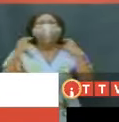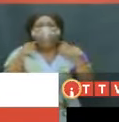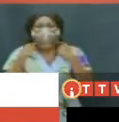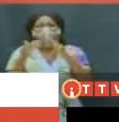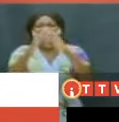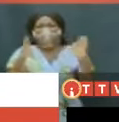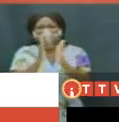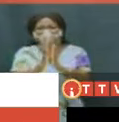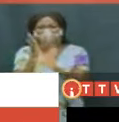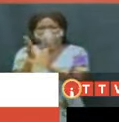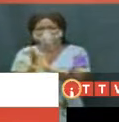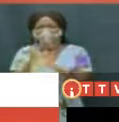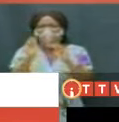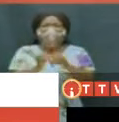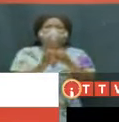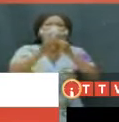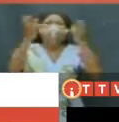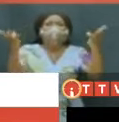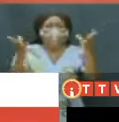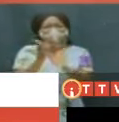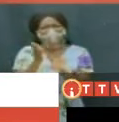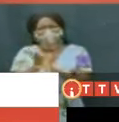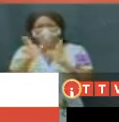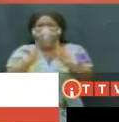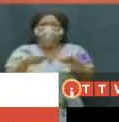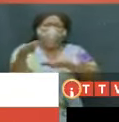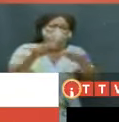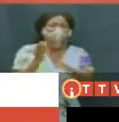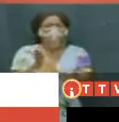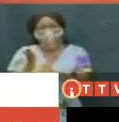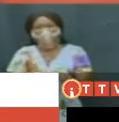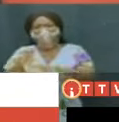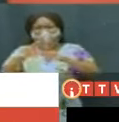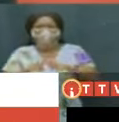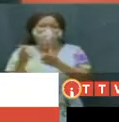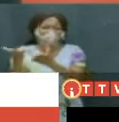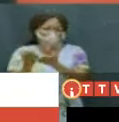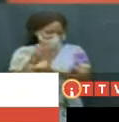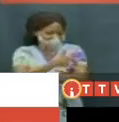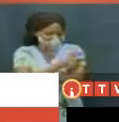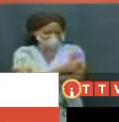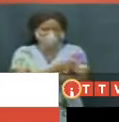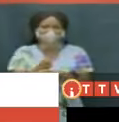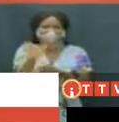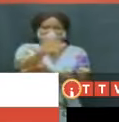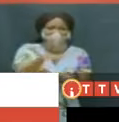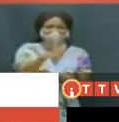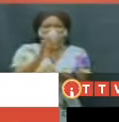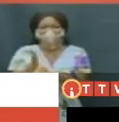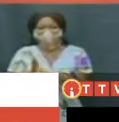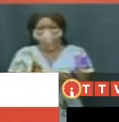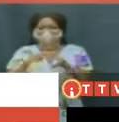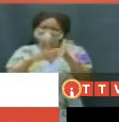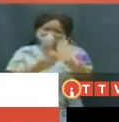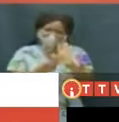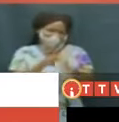osiyana-siyana pali anthu otchuka osiyana-siyana anthu ambiri a business osiyana-siyana akakhala kulandira malo osiyana-siyana kusenza kuti katemera